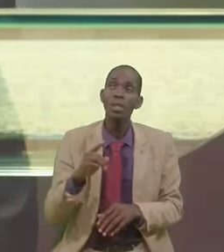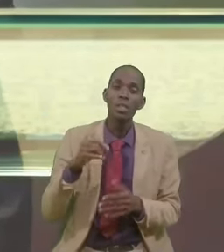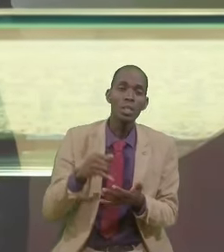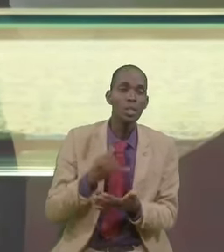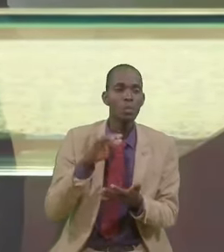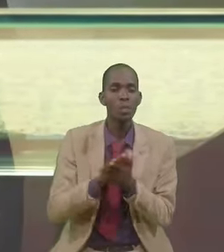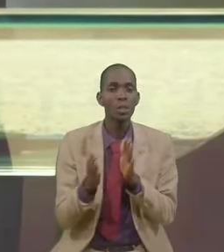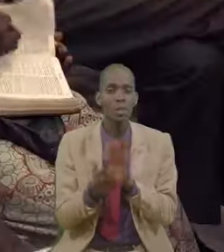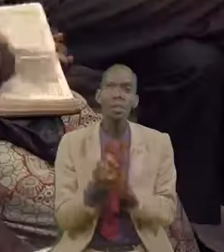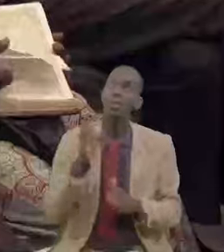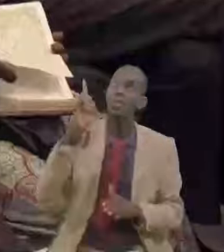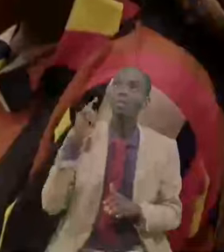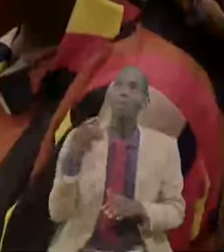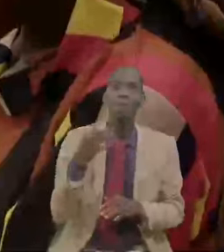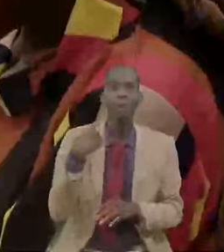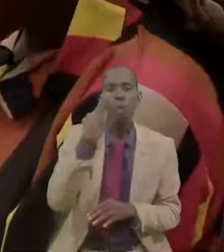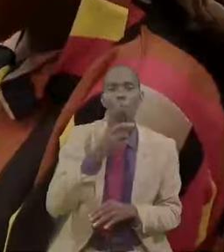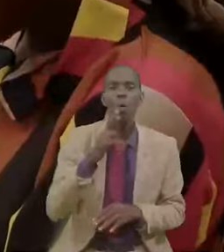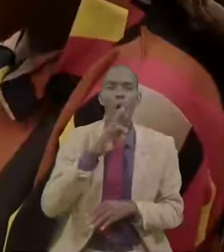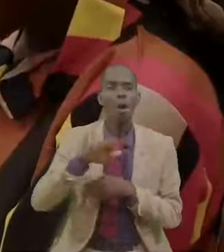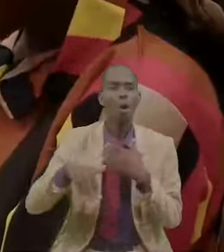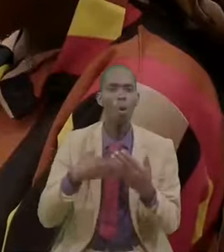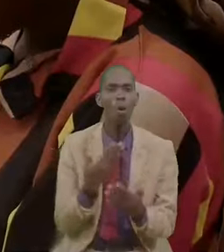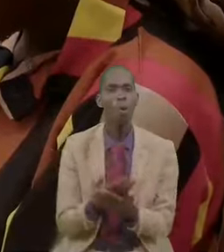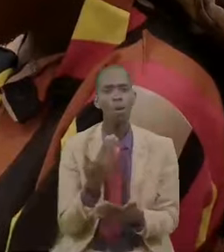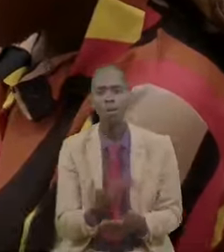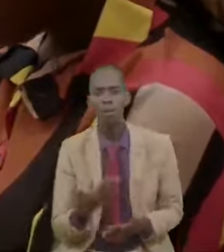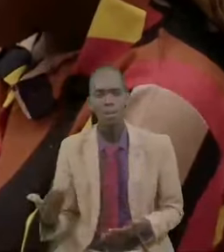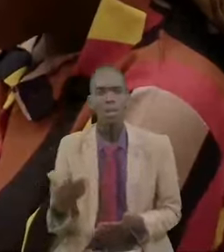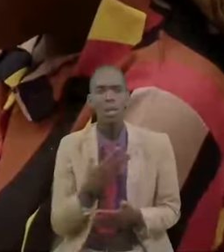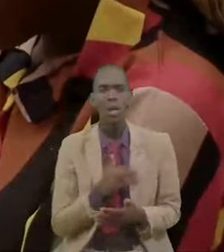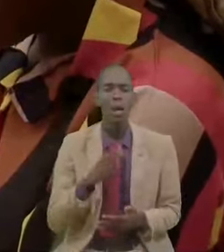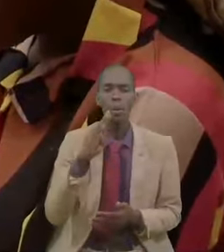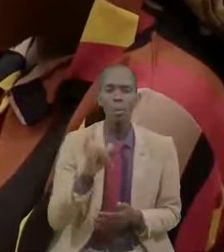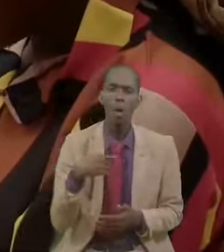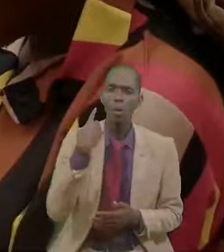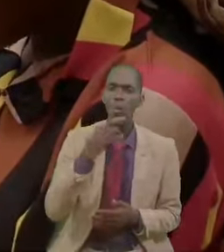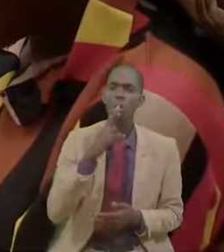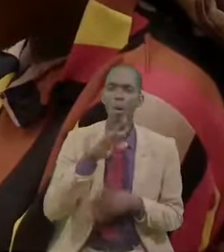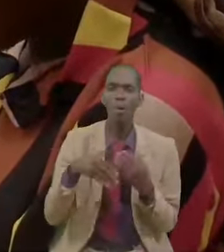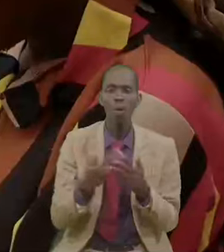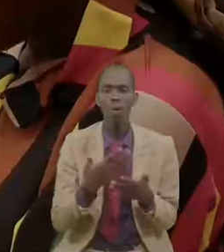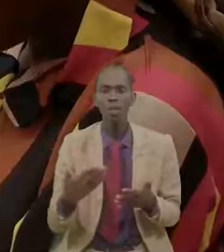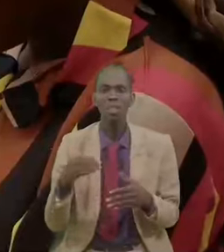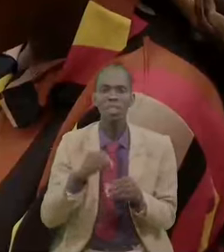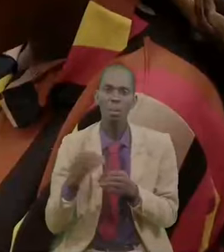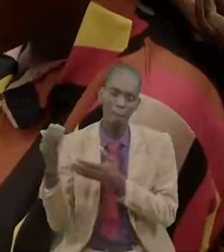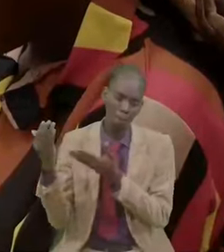il a souffert la mort pour tous. Il convenait en effet que celui pour qui et par qui sont toutes choses,